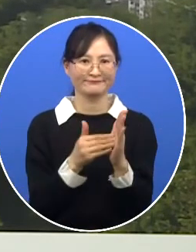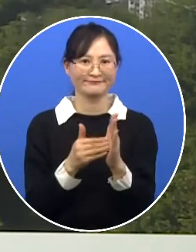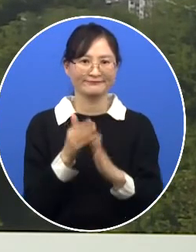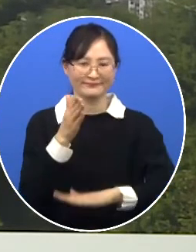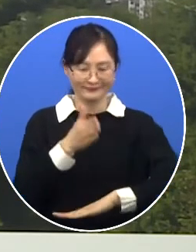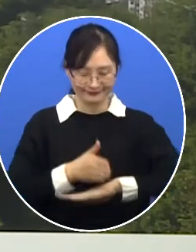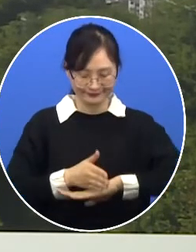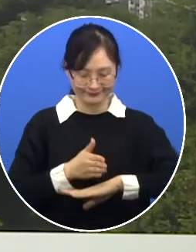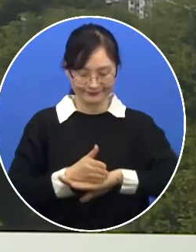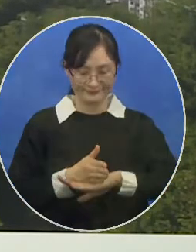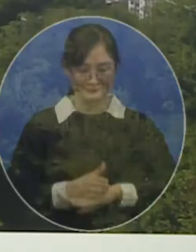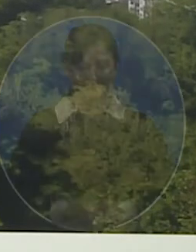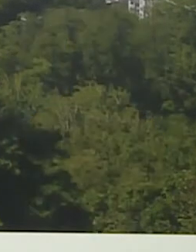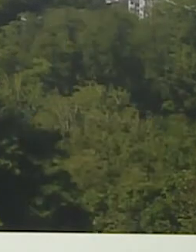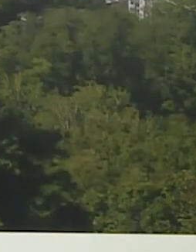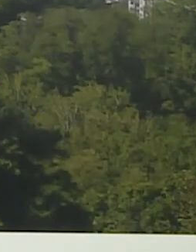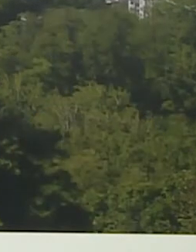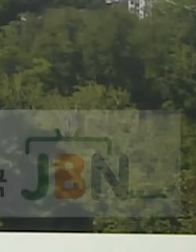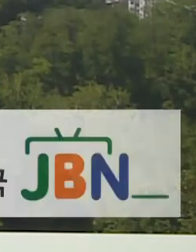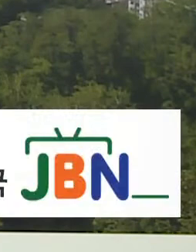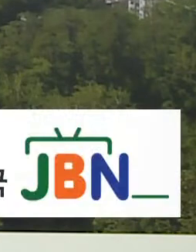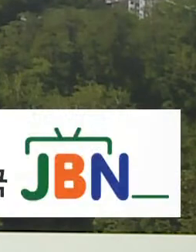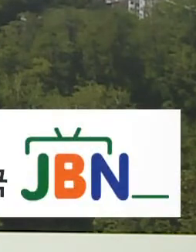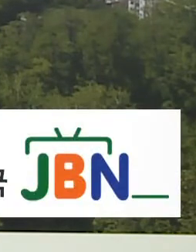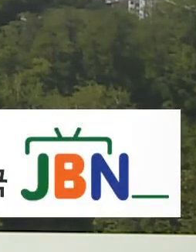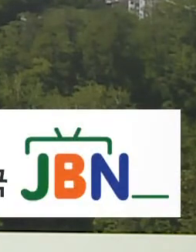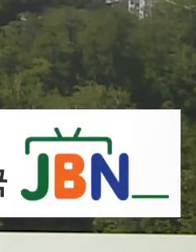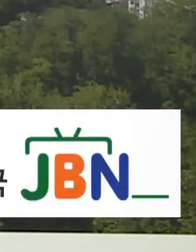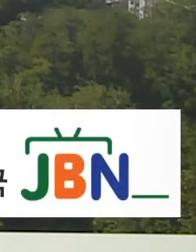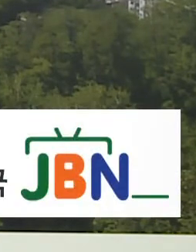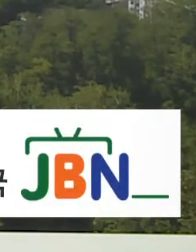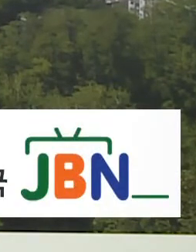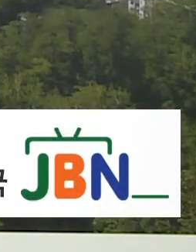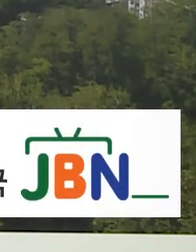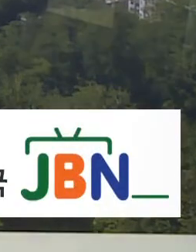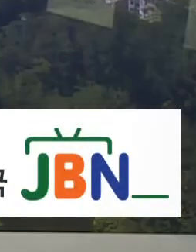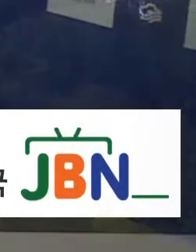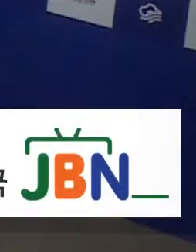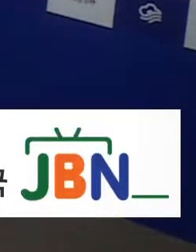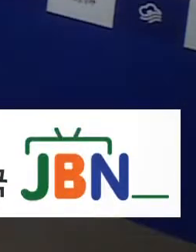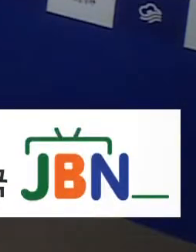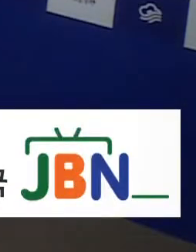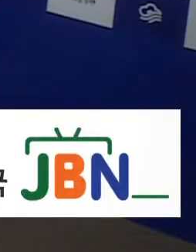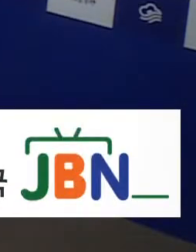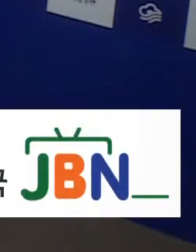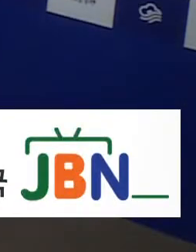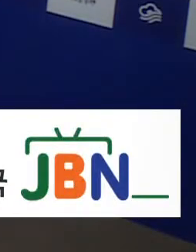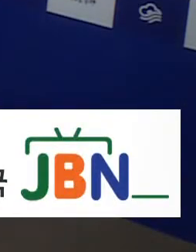확인하시기 바랍니다. JBN 뉴스를 마칩니다. 함께해 주신 여러분 고맙습니다.